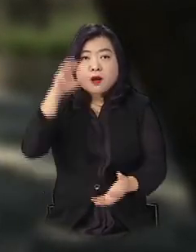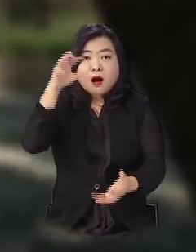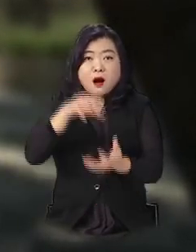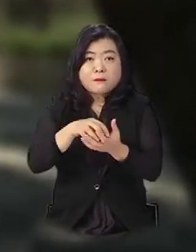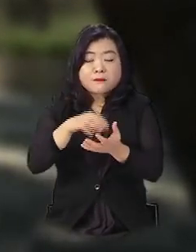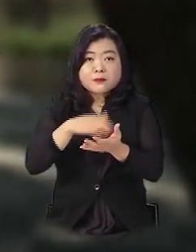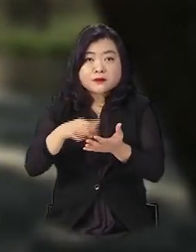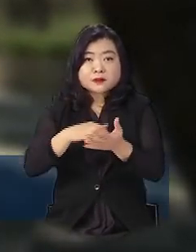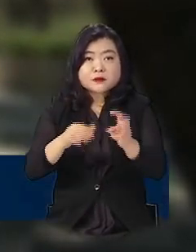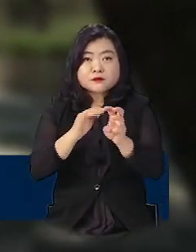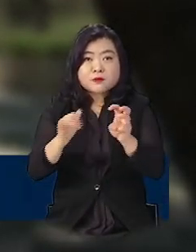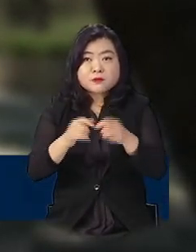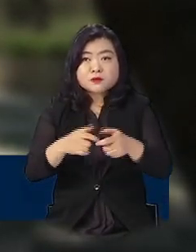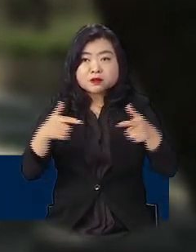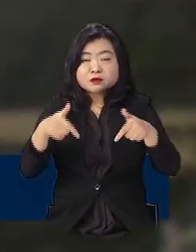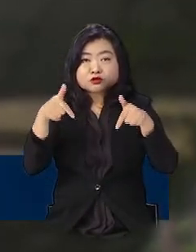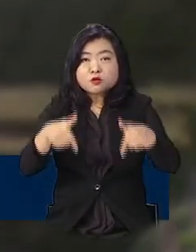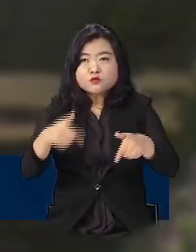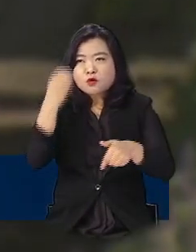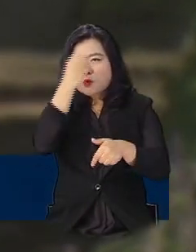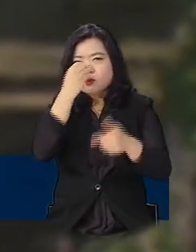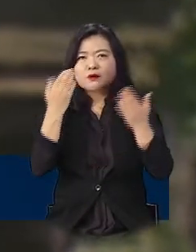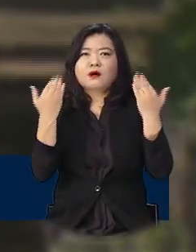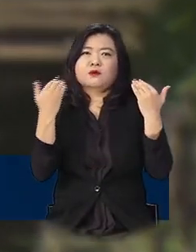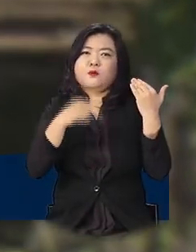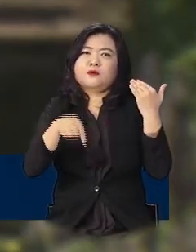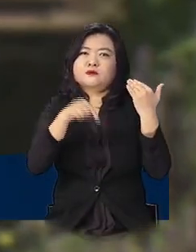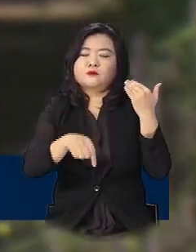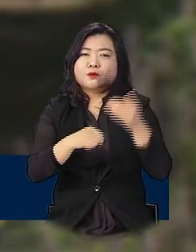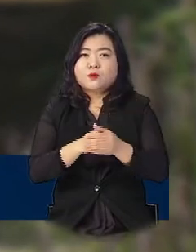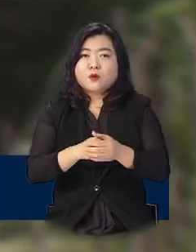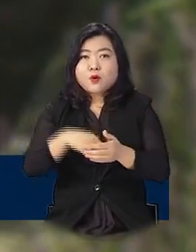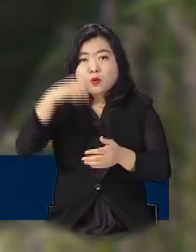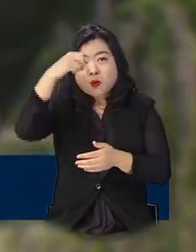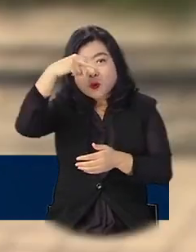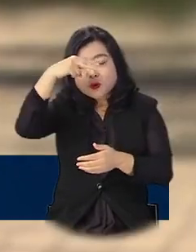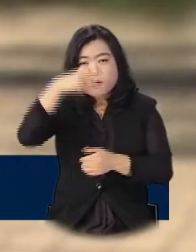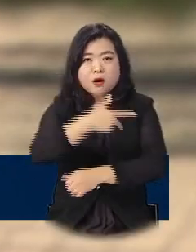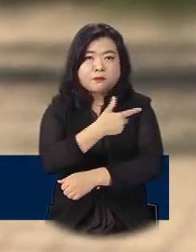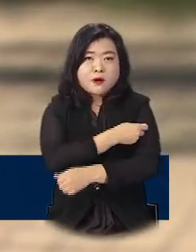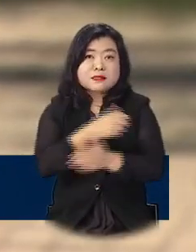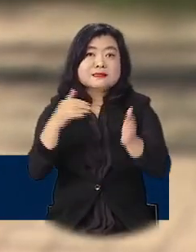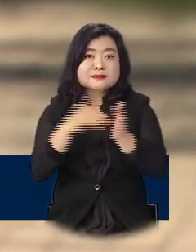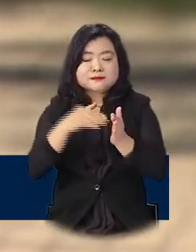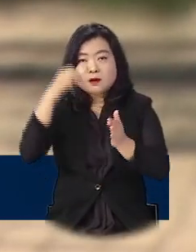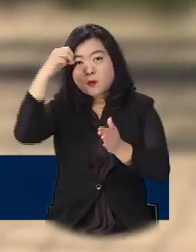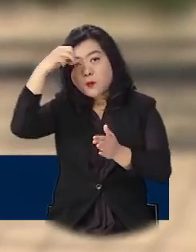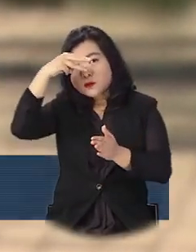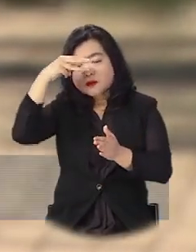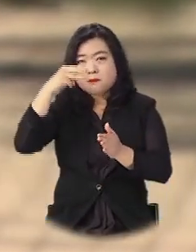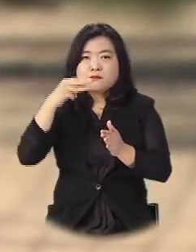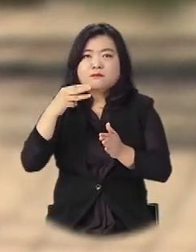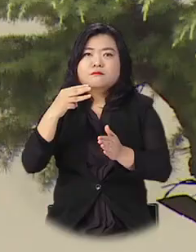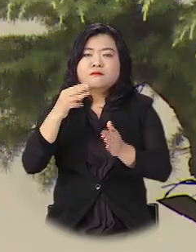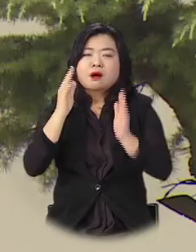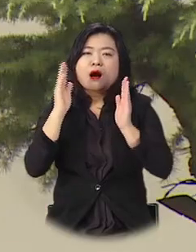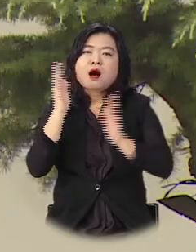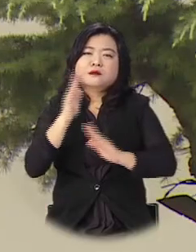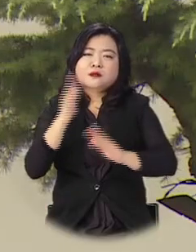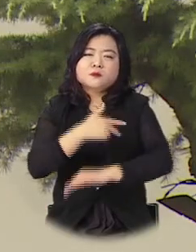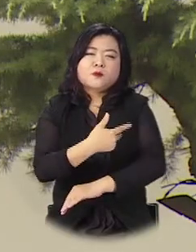확진자가 30명으로 늘어난 서구의 한 고교에서도 고2 학생과 백신 접종을 완료한 고3 수험생까지